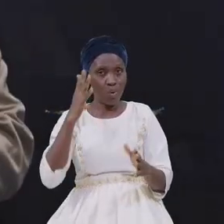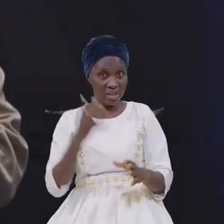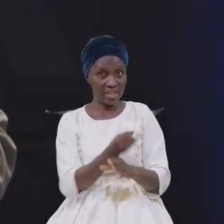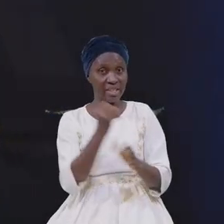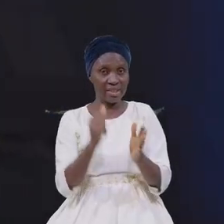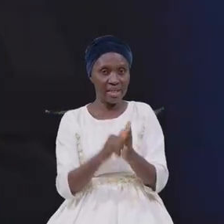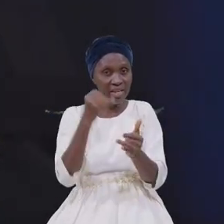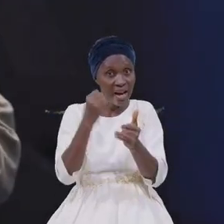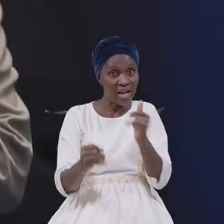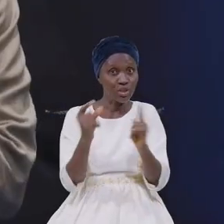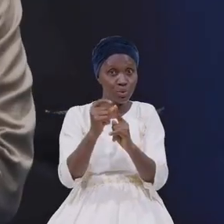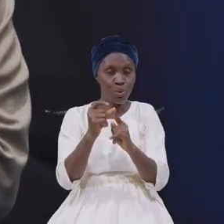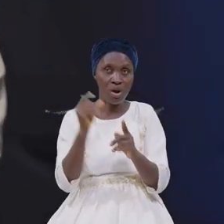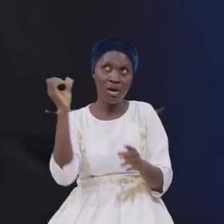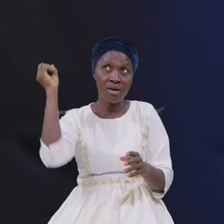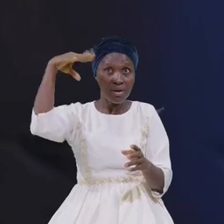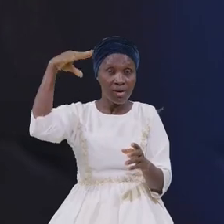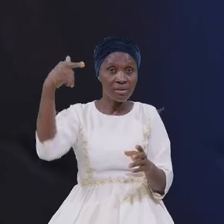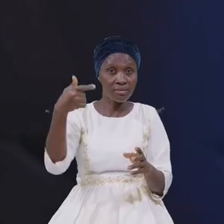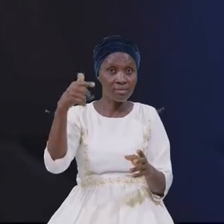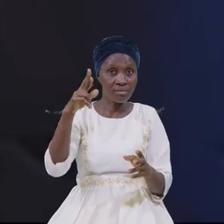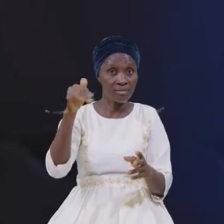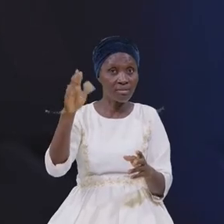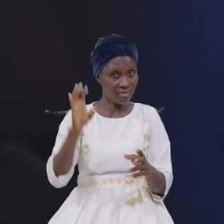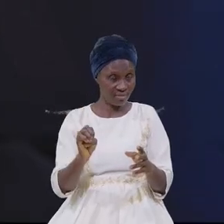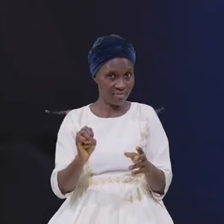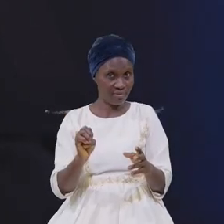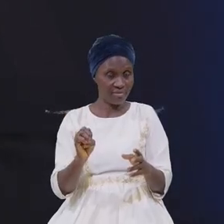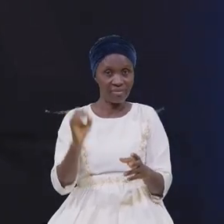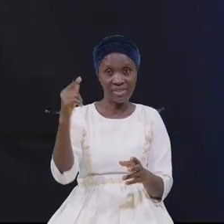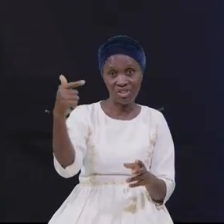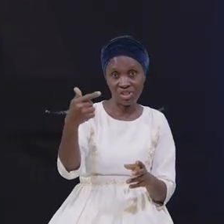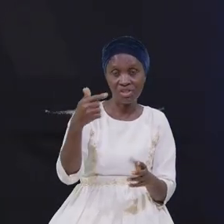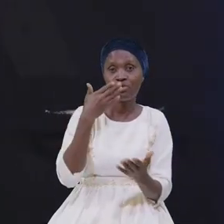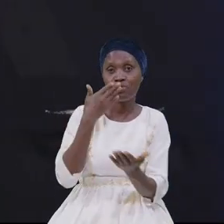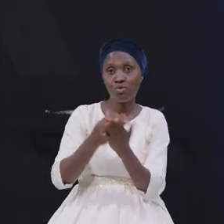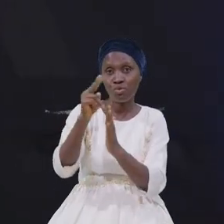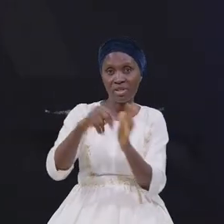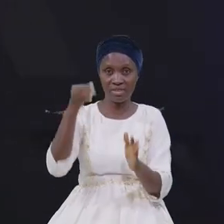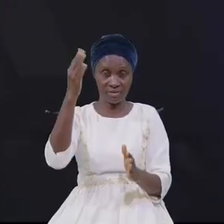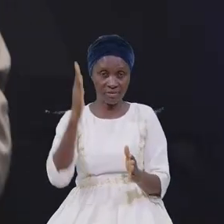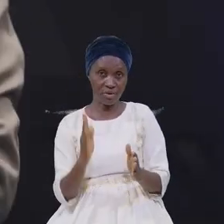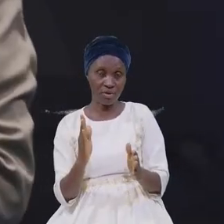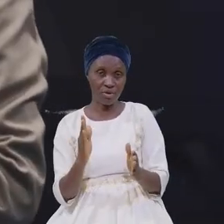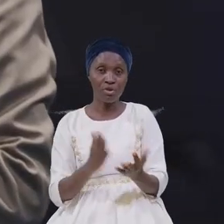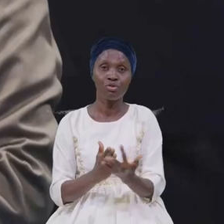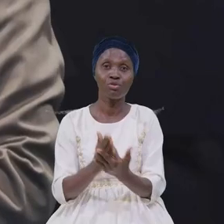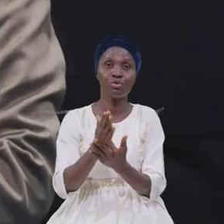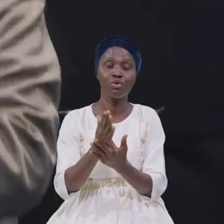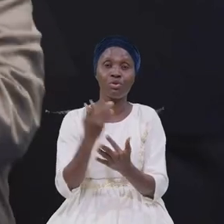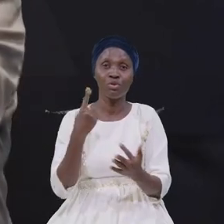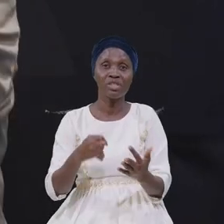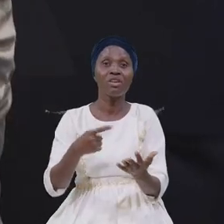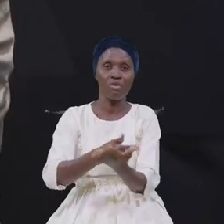Je prends grâce. Qu'est-ce que la grâce? J'ai. En anglais. C'est la bonté de Dieu tout au